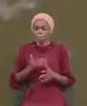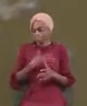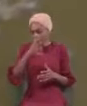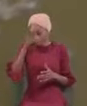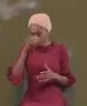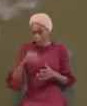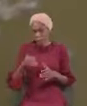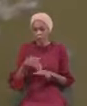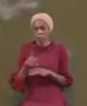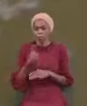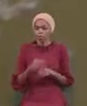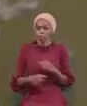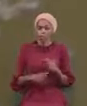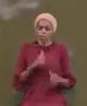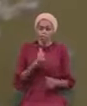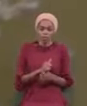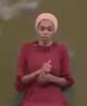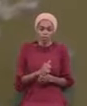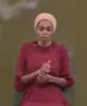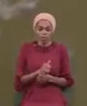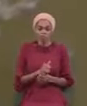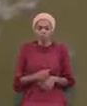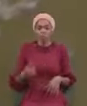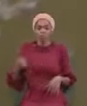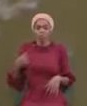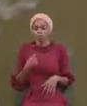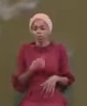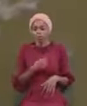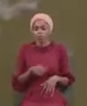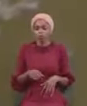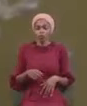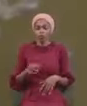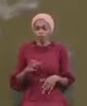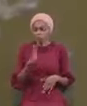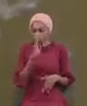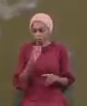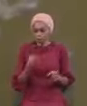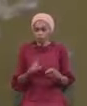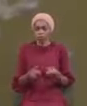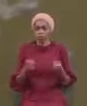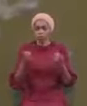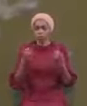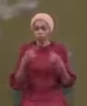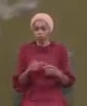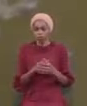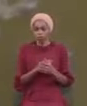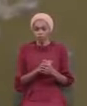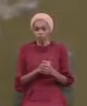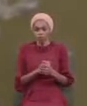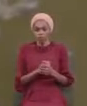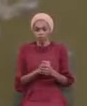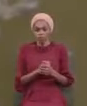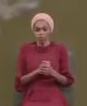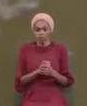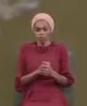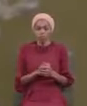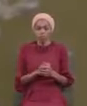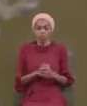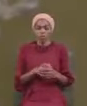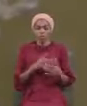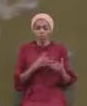venir à ce par venir à ce point pour il nous a conduit au nous sommes arrivés dit qu'il a l'argent moi VO voir